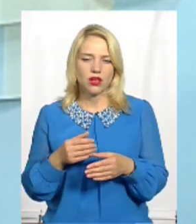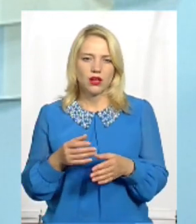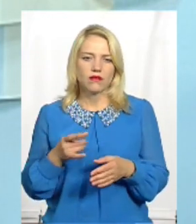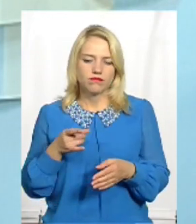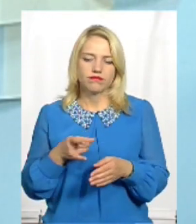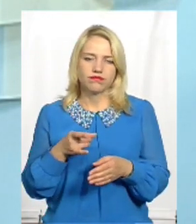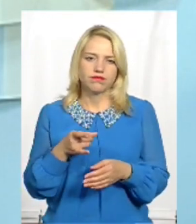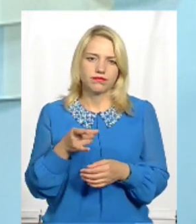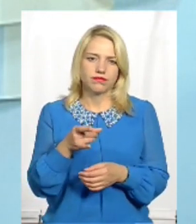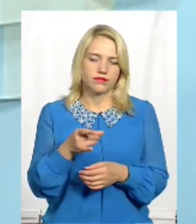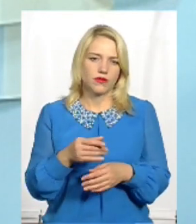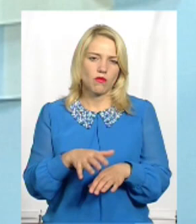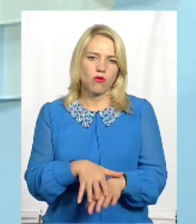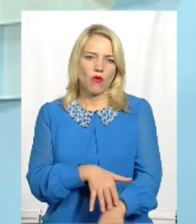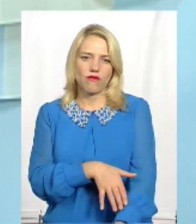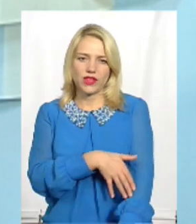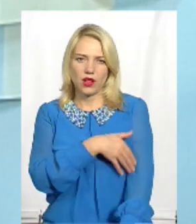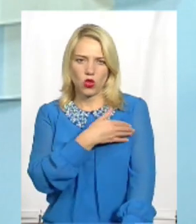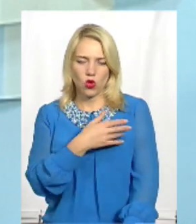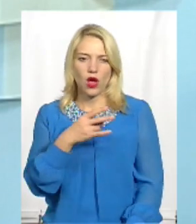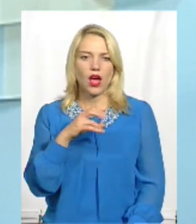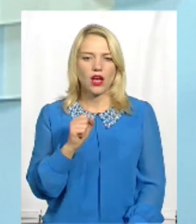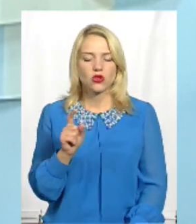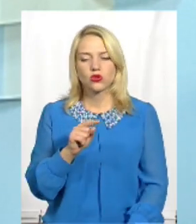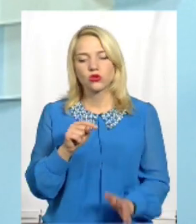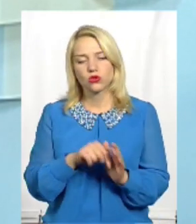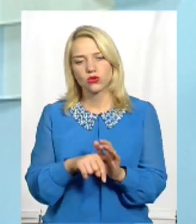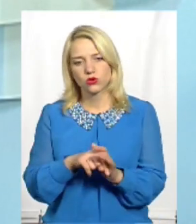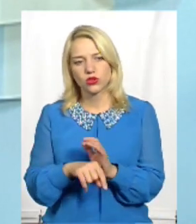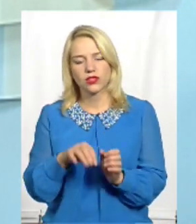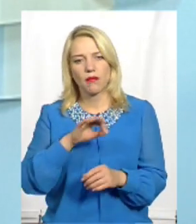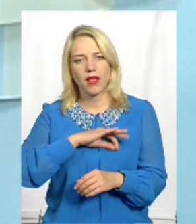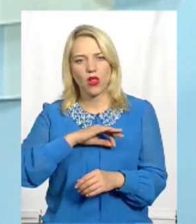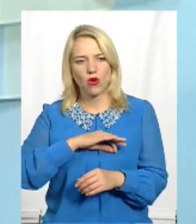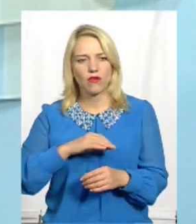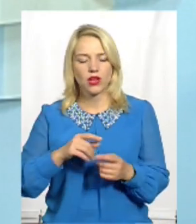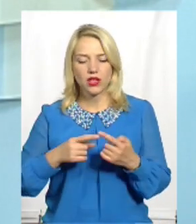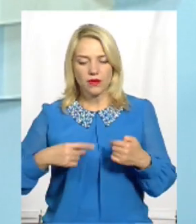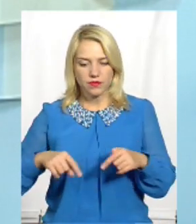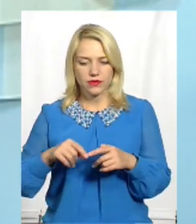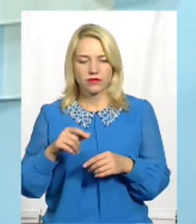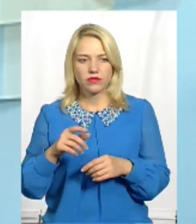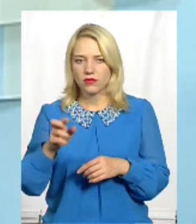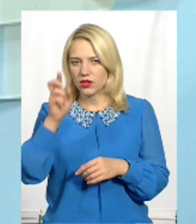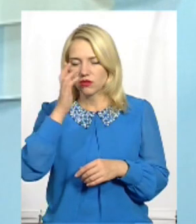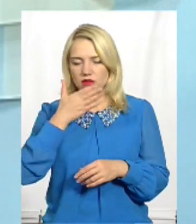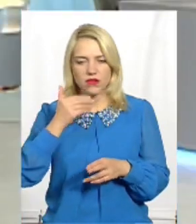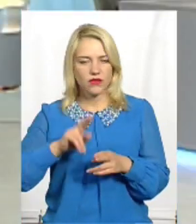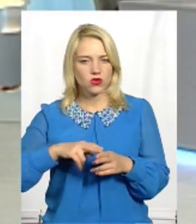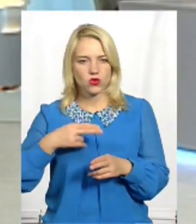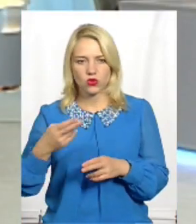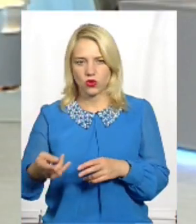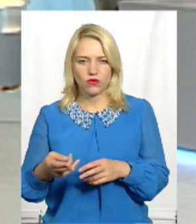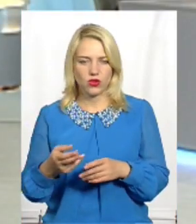повільно. Що стосується пільгових категорій громадян, ну, звичайно, проблема є. Я вже сказав, що держава не відшкодовує